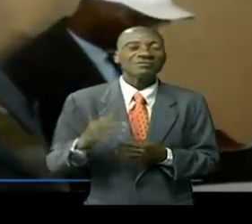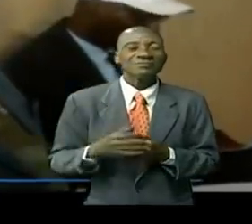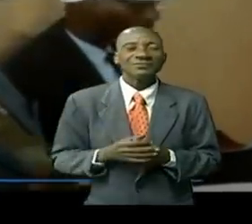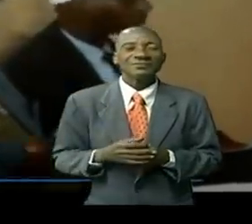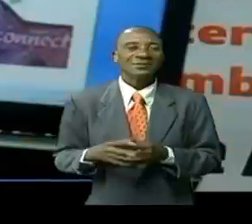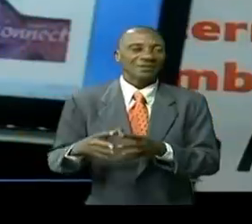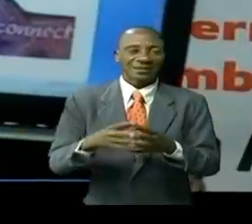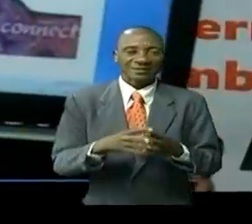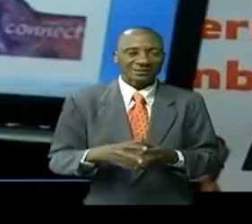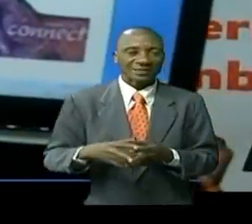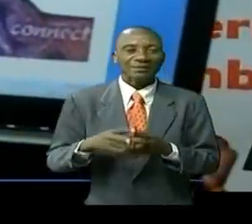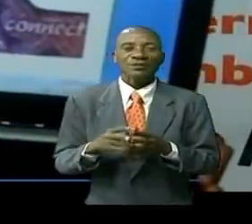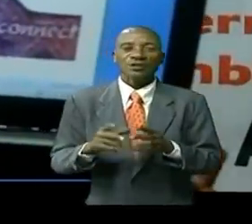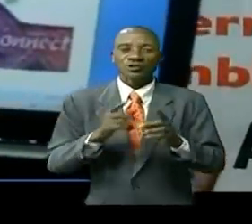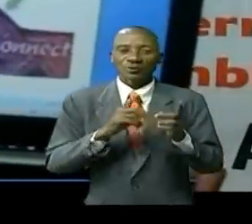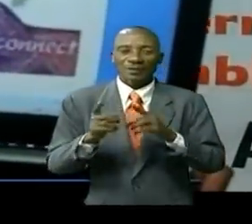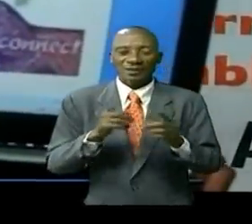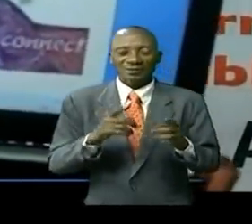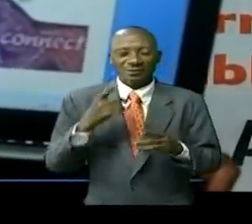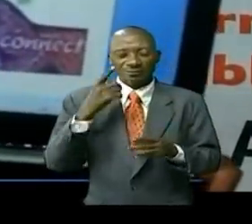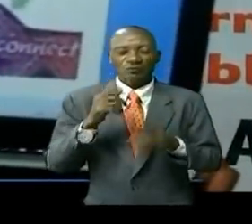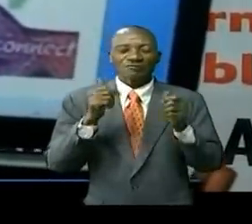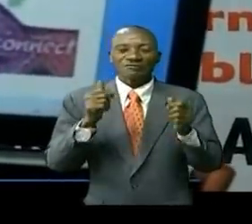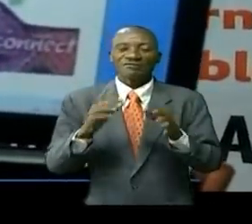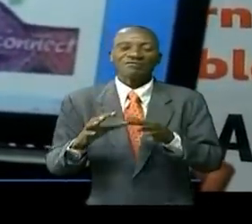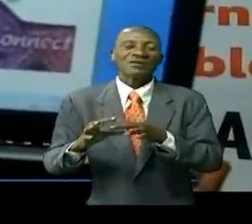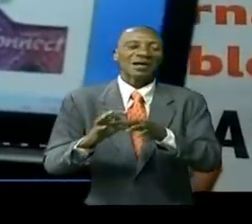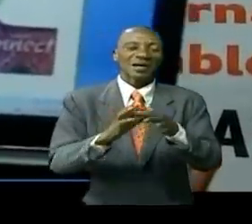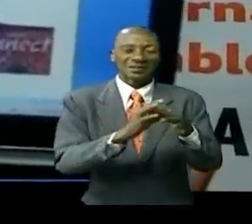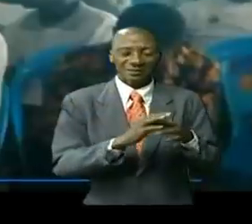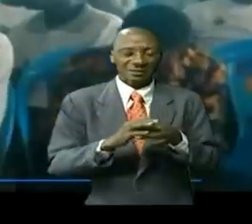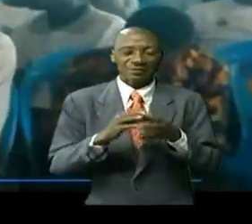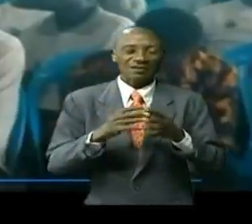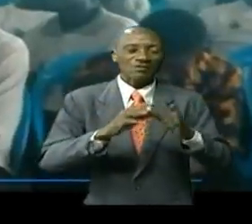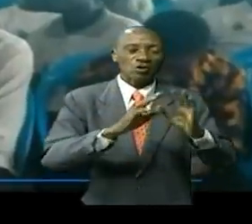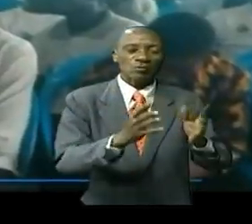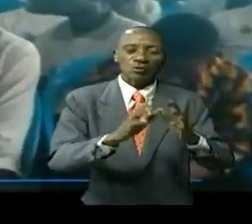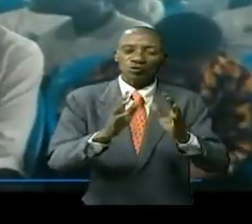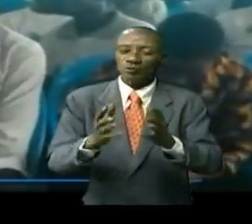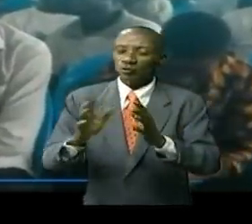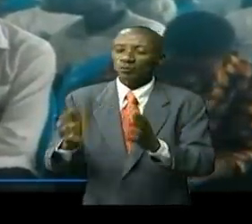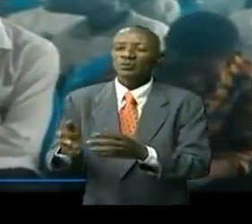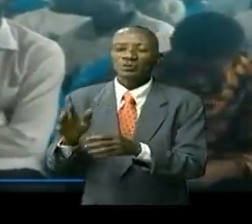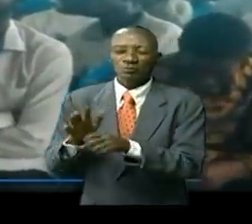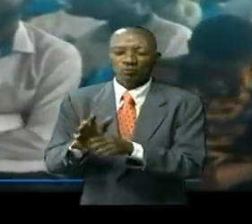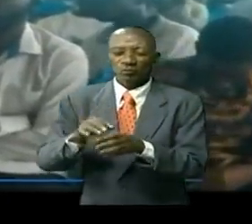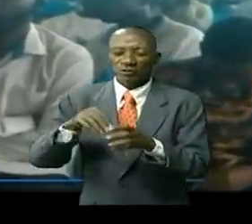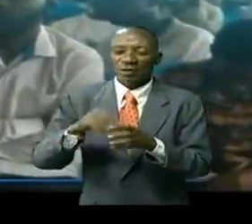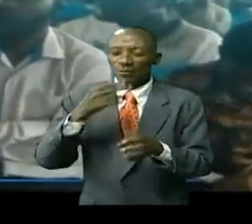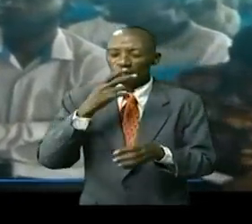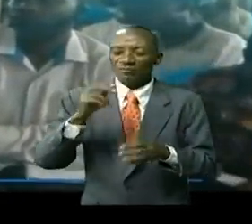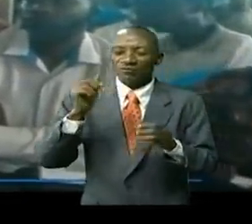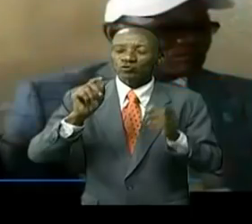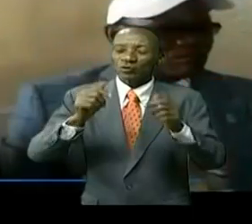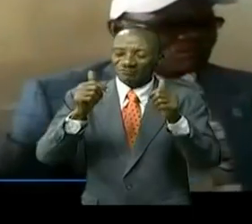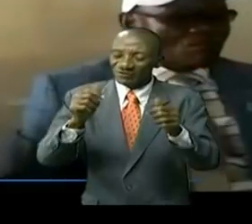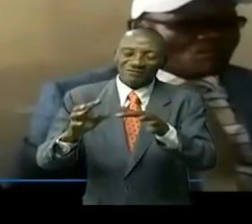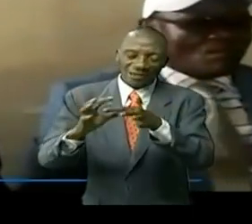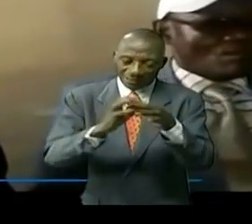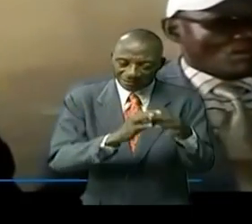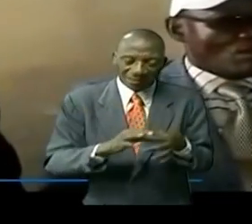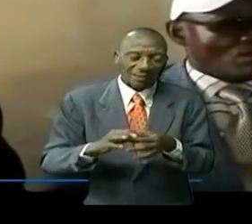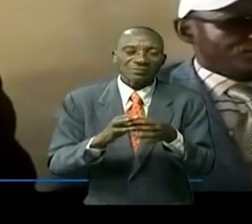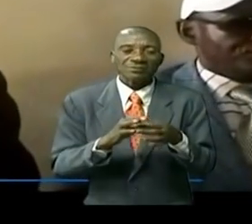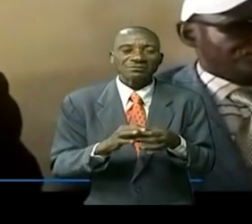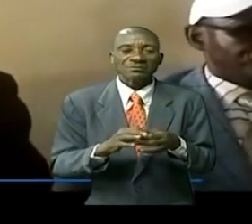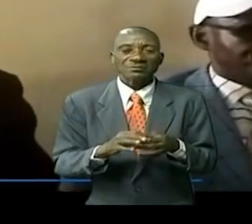ont exposé sur la cohabitation pacifique des communautés vivant au site Kivu et ses avantages. Ils ont dit qu'il est constaté la